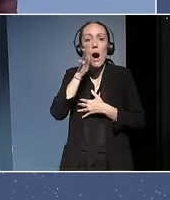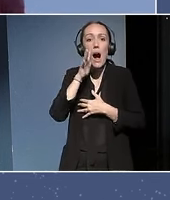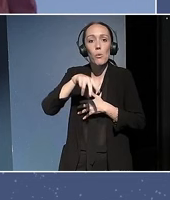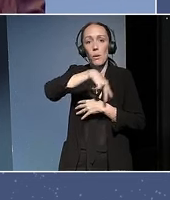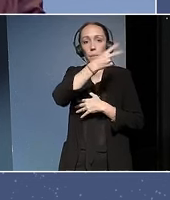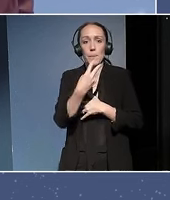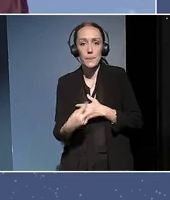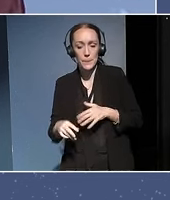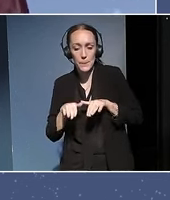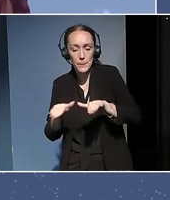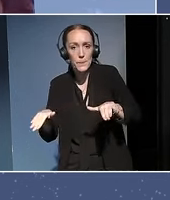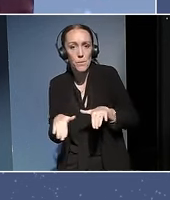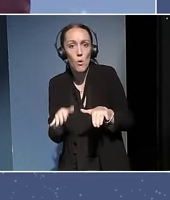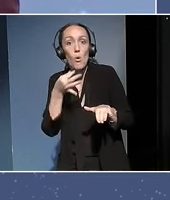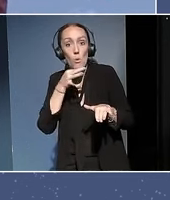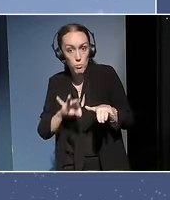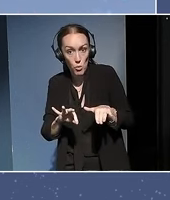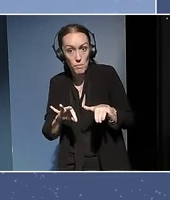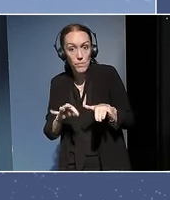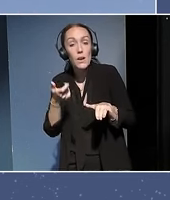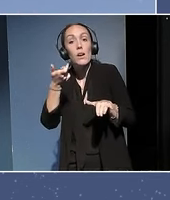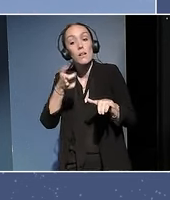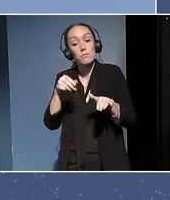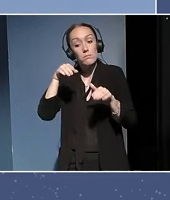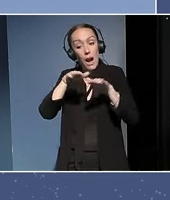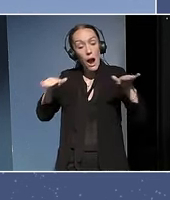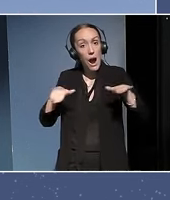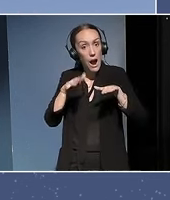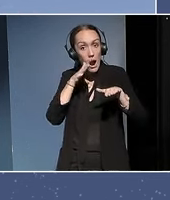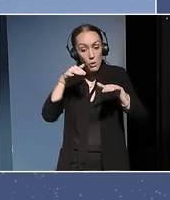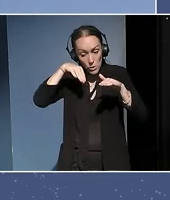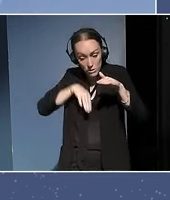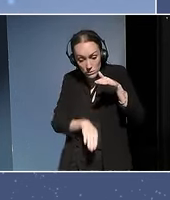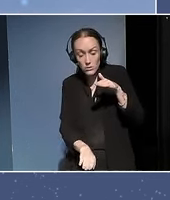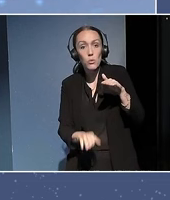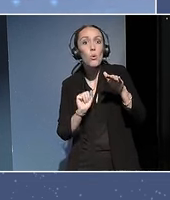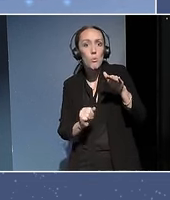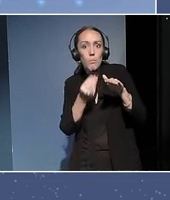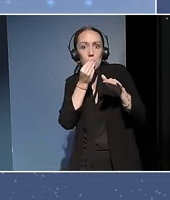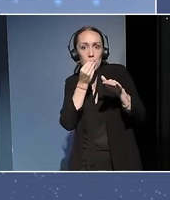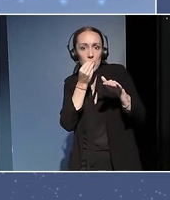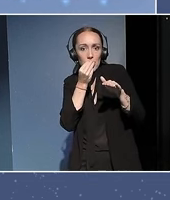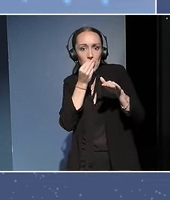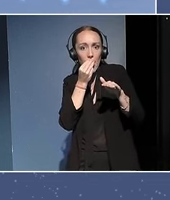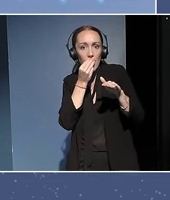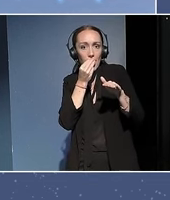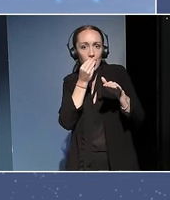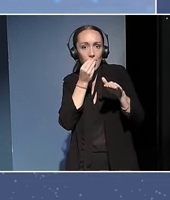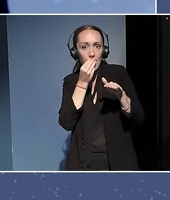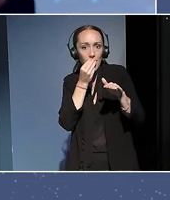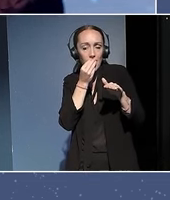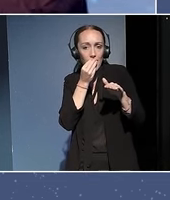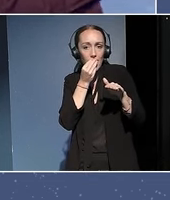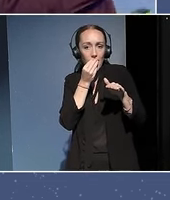potevano sfruttare gli altri dinosauri predatori perché stavano fuori dall'acqua